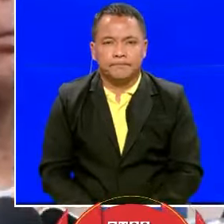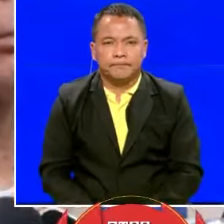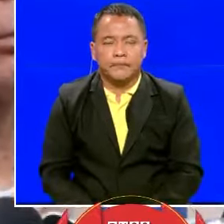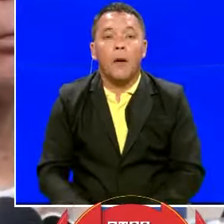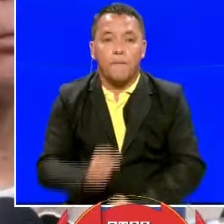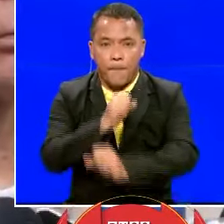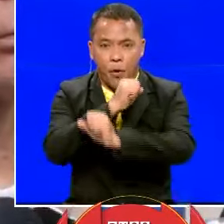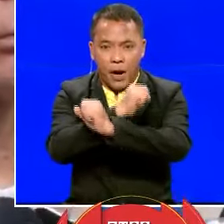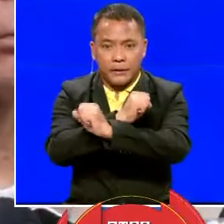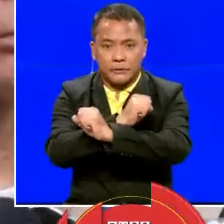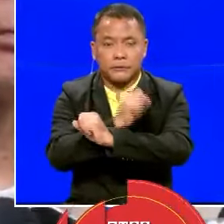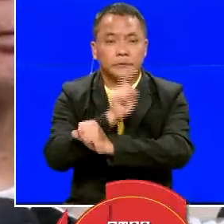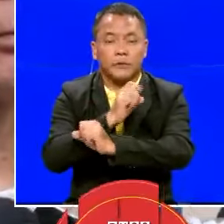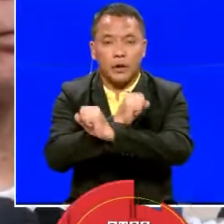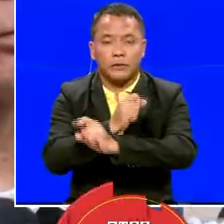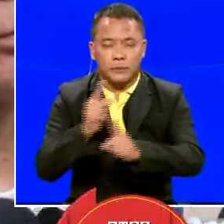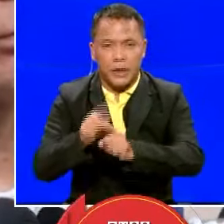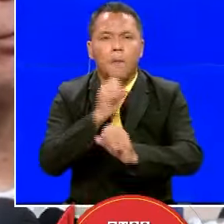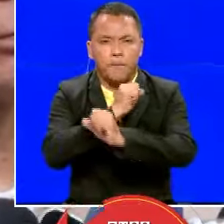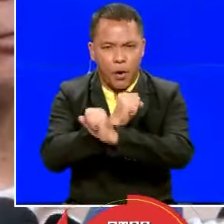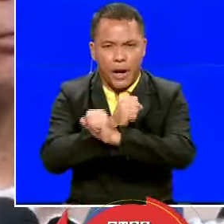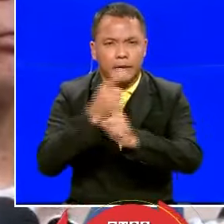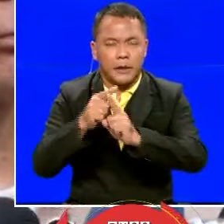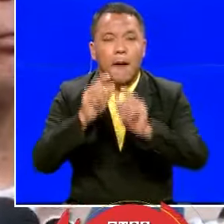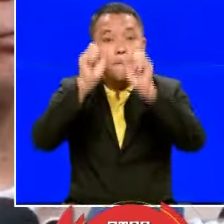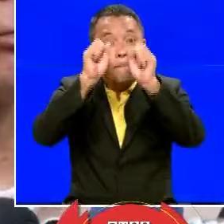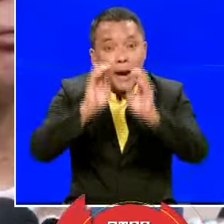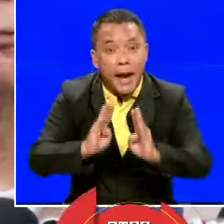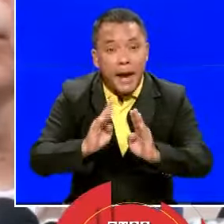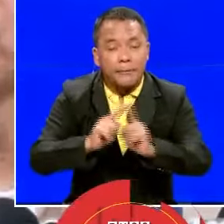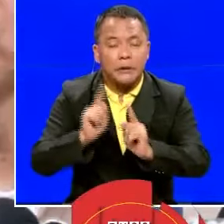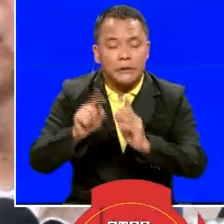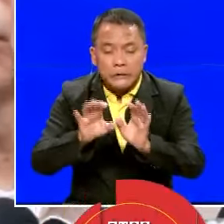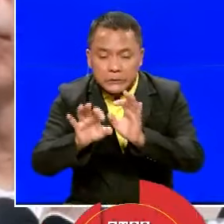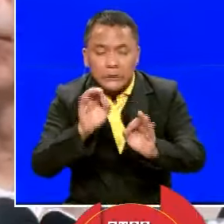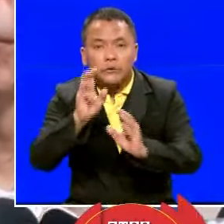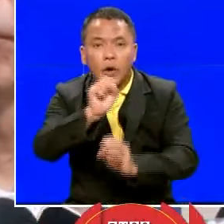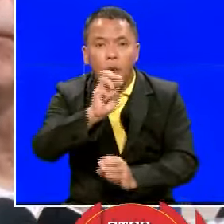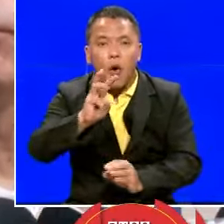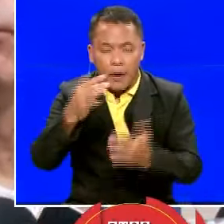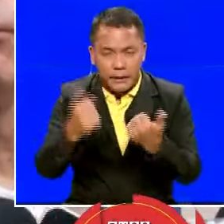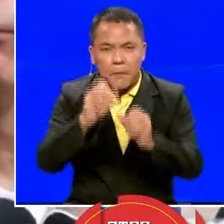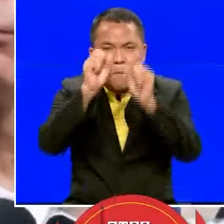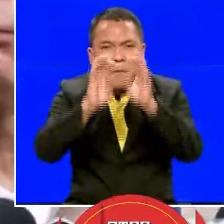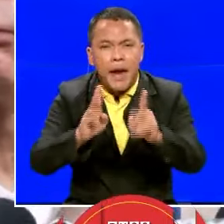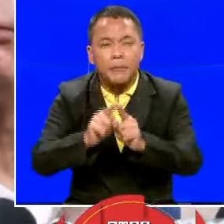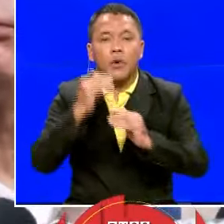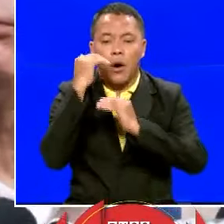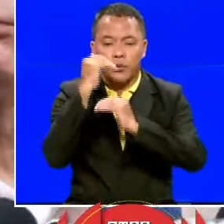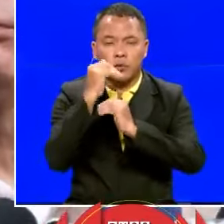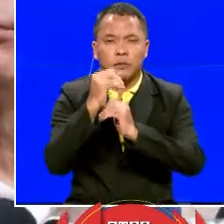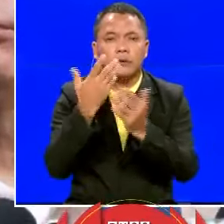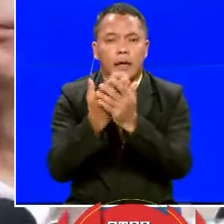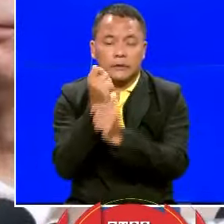การป้องกันเนี่ยแน่นอนครับมันมีการป้องกันทั้งการออกแบบการเลือกครั้งนี้ซึ่งการออกแบบด้วยการกำหนดค่าธร